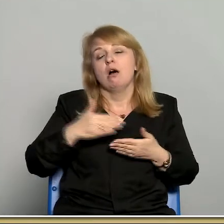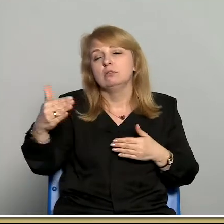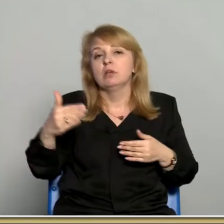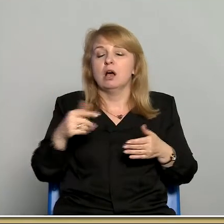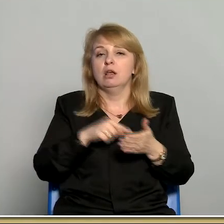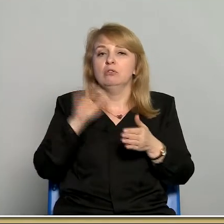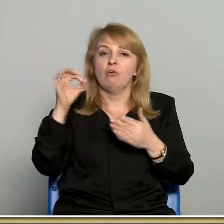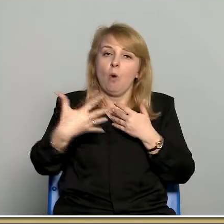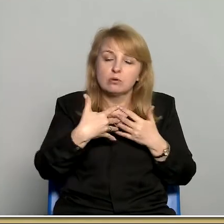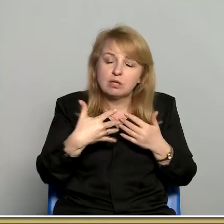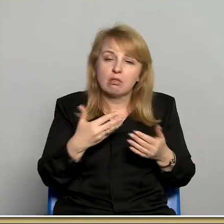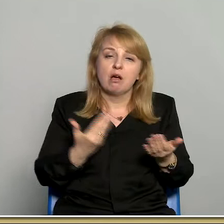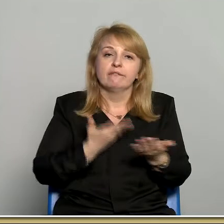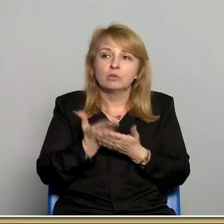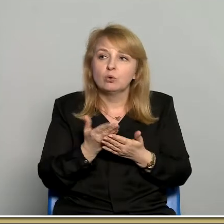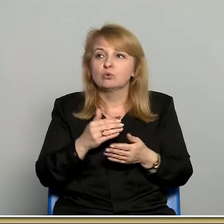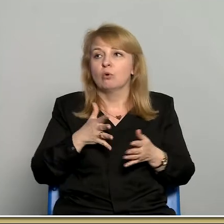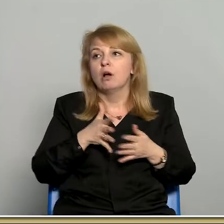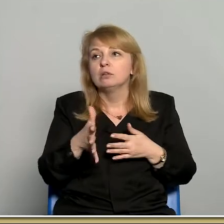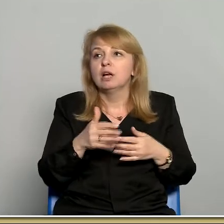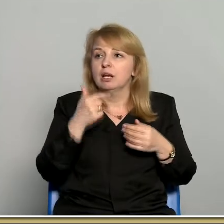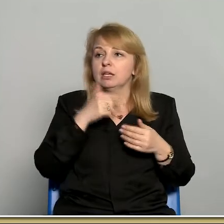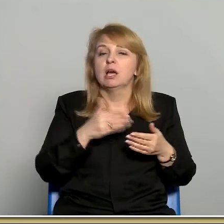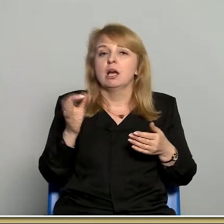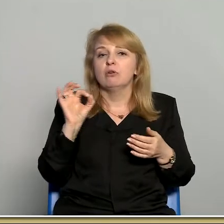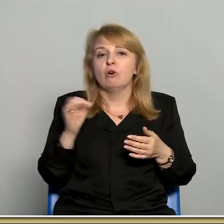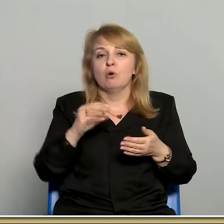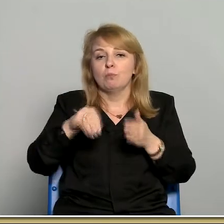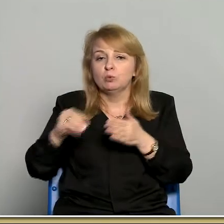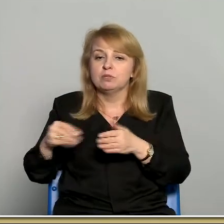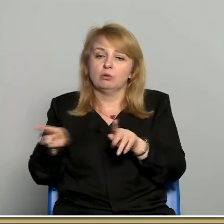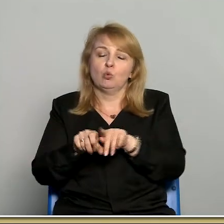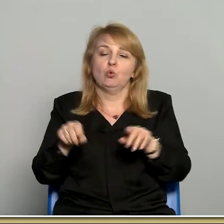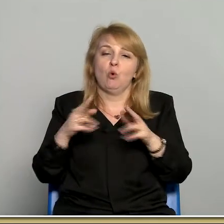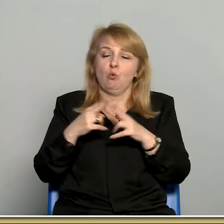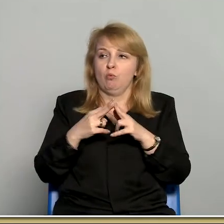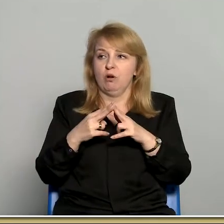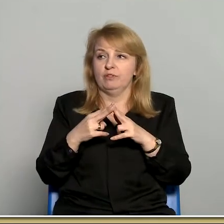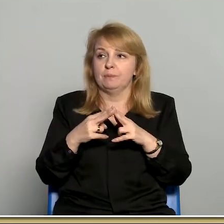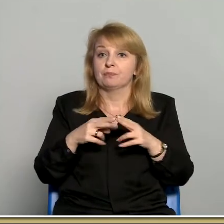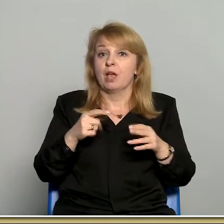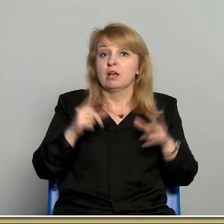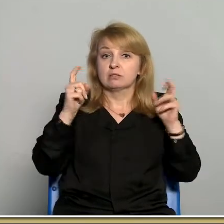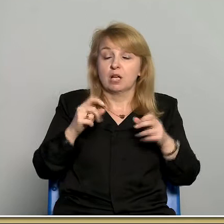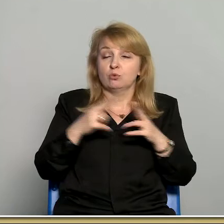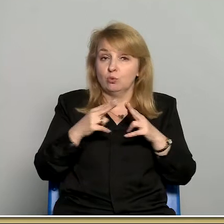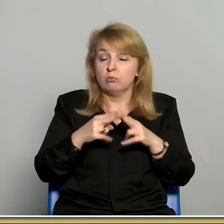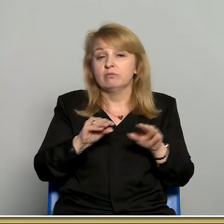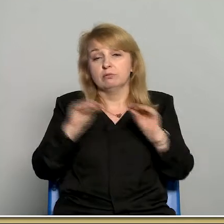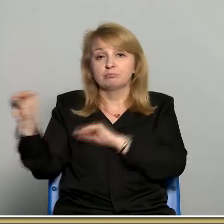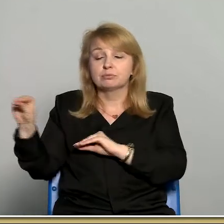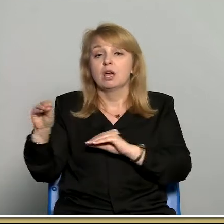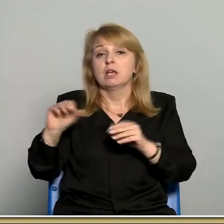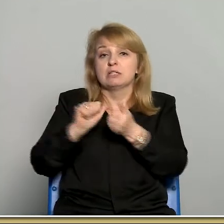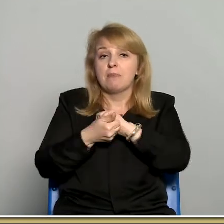całą ocenę wniosków na poziomie zarówno formalnym, jak i merytorycznym do podpisania umowy. Od momentu podpisania umowy przechodzimy na system